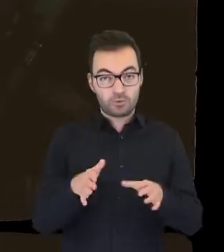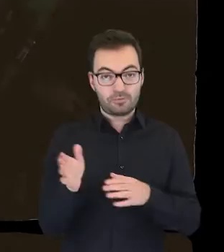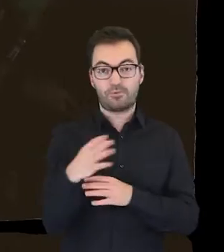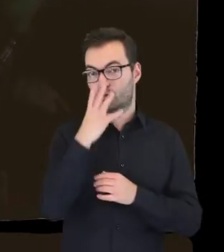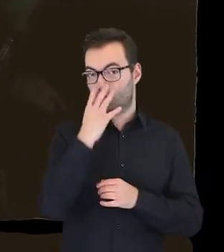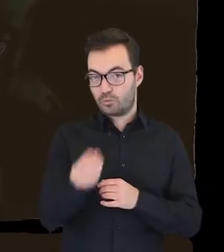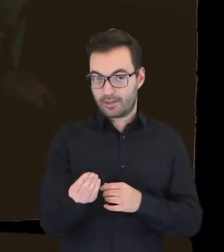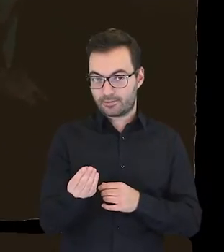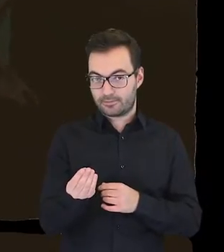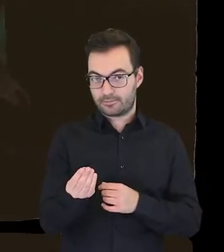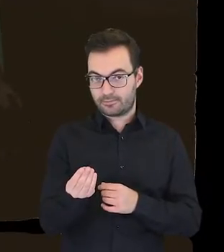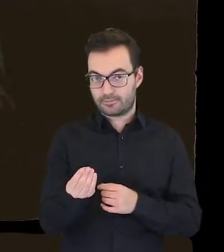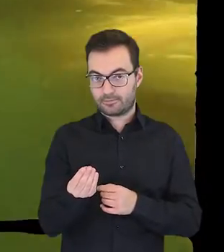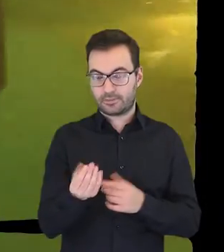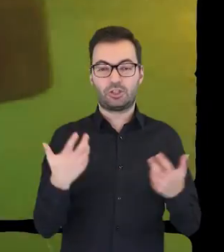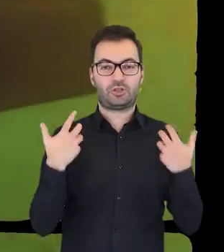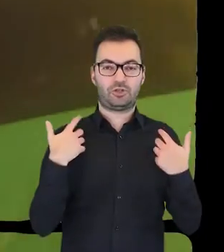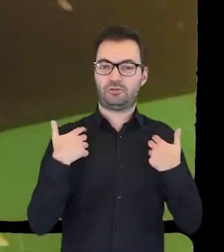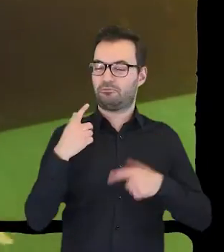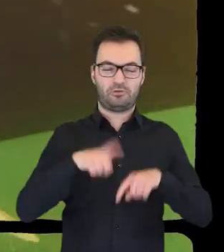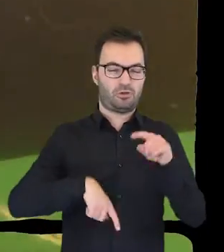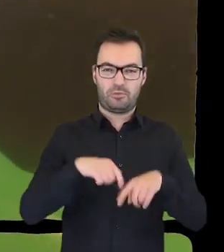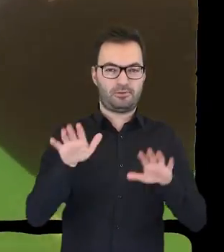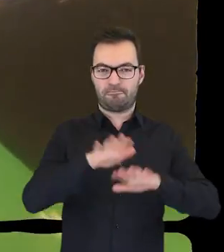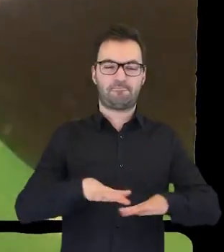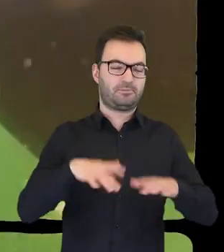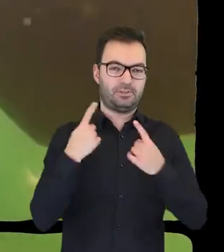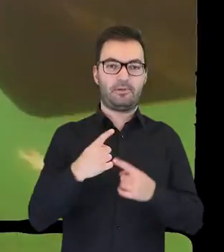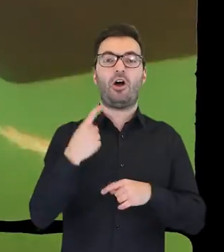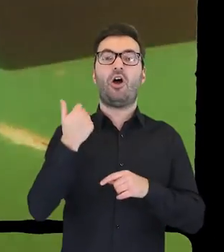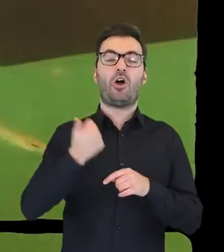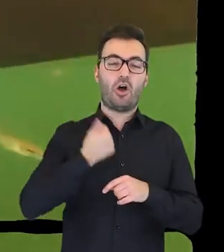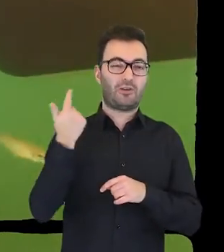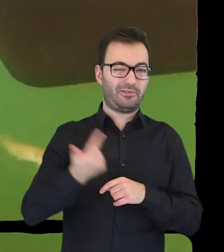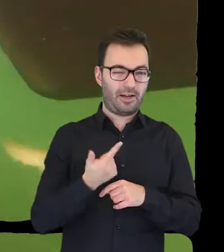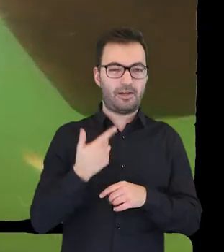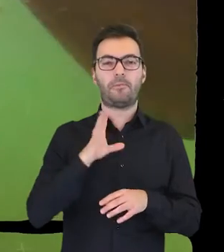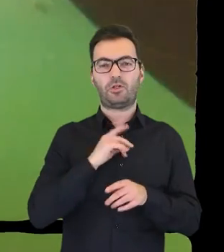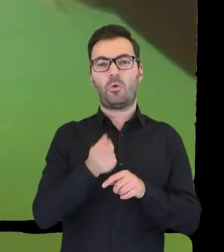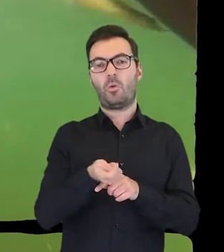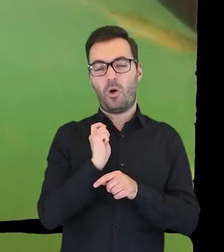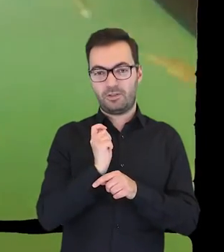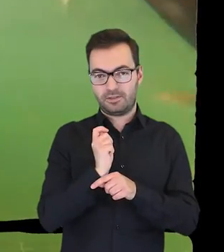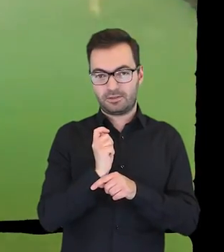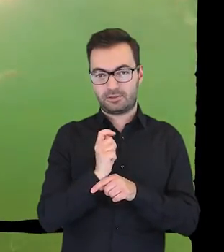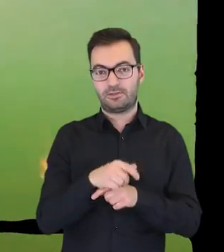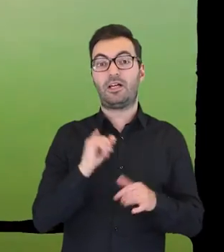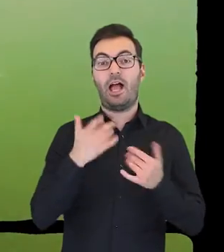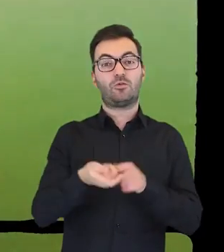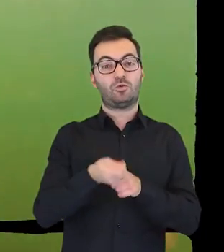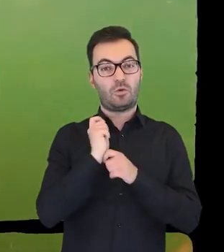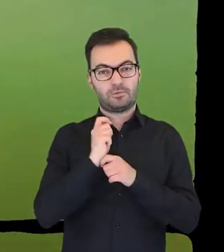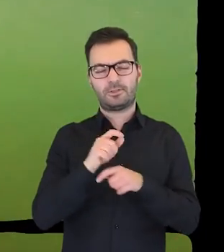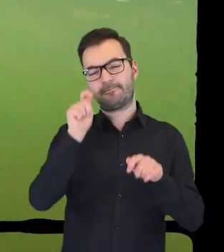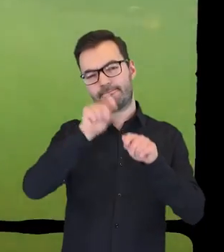wypuszczeniu szczupaki żyją już w naturalnych warunkach. Po roku, dwóch my te ryby możemy złowić i jak